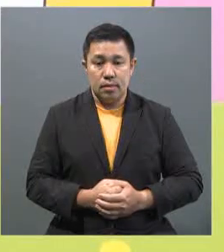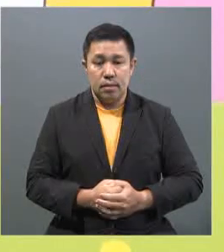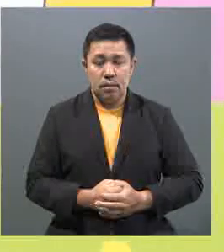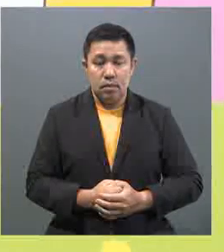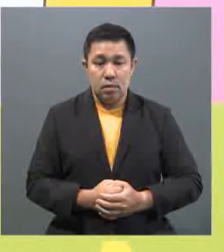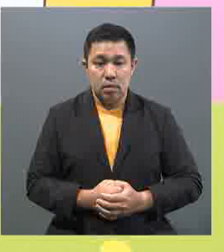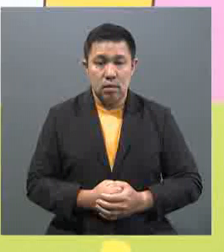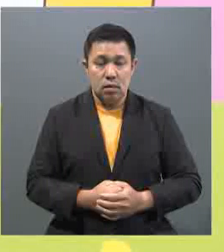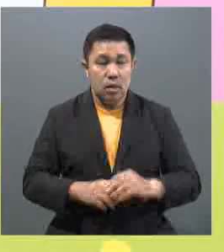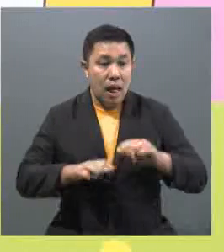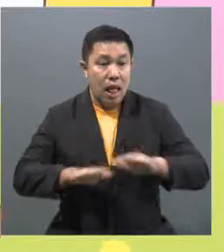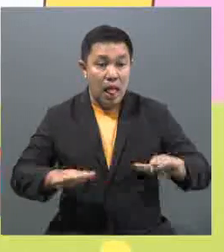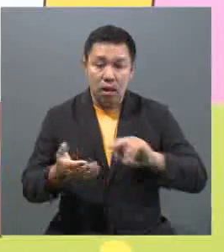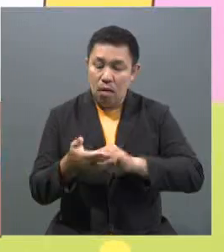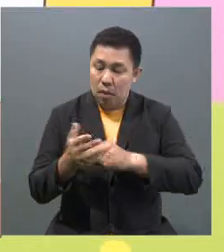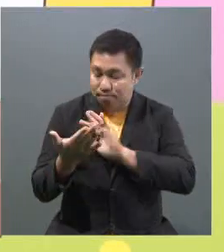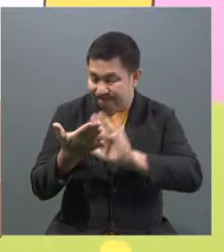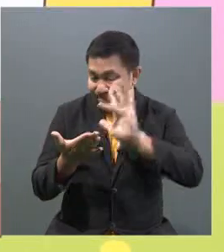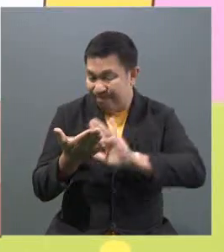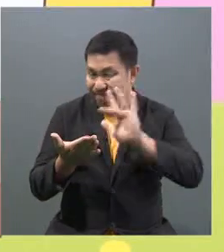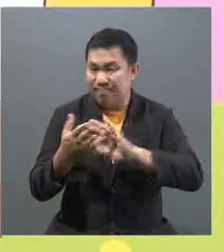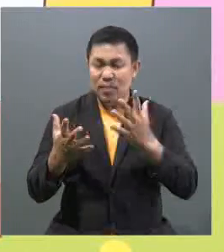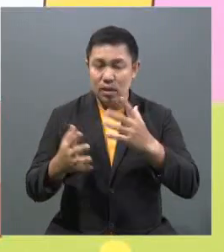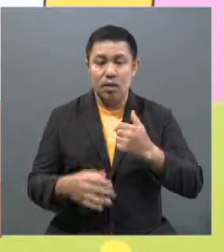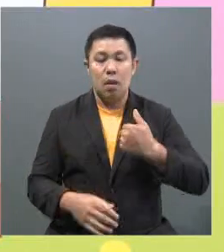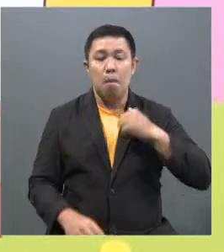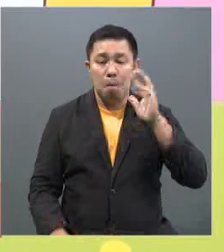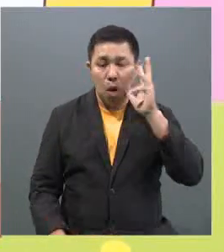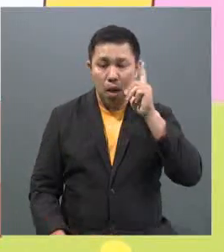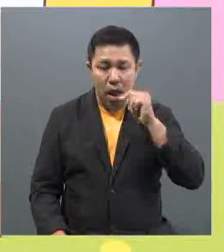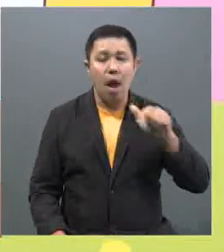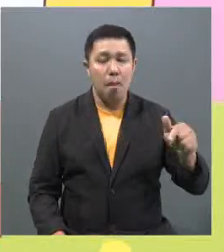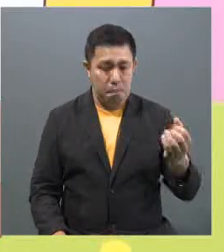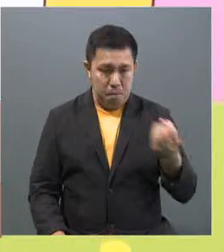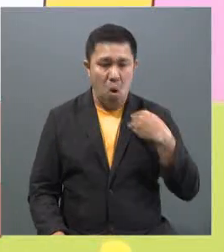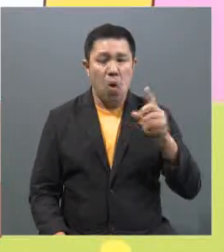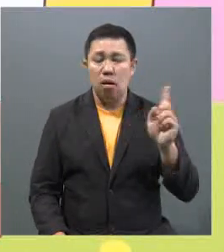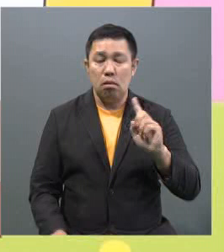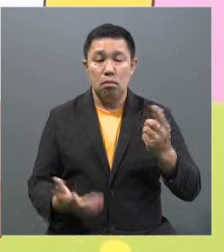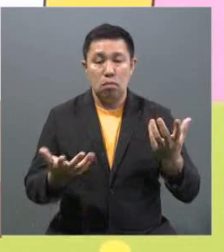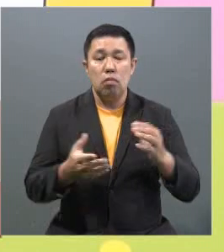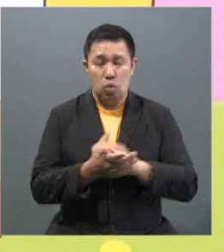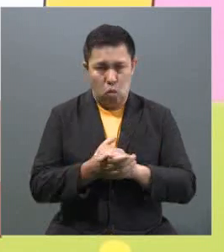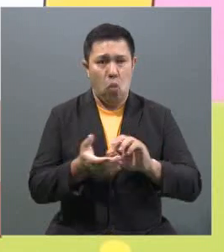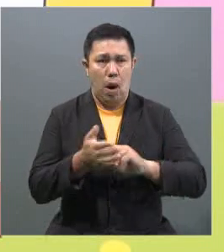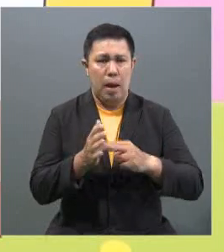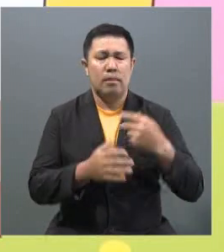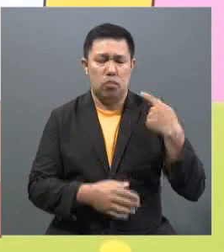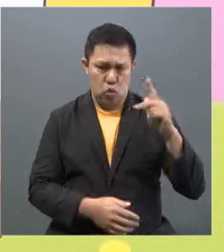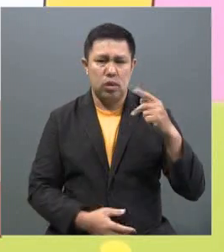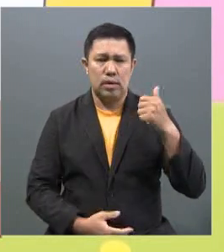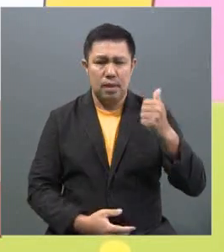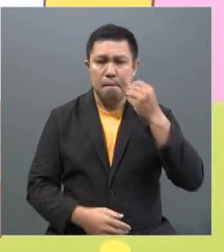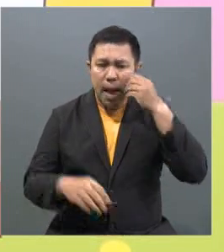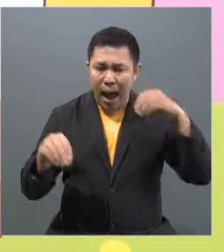เพราะฉะนั้นเด็กจะห่างไกลจากหน้าจออันนี้เป็นเรื่องแรกเลยที่ผู้ปกครองจะพูดค่ะว่า เป็นเรื่องที่ดีมากที่มีกิจกรรม